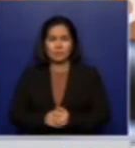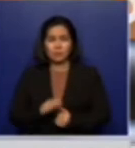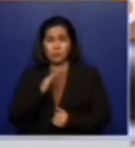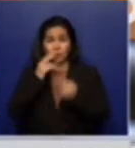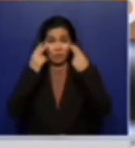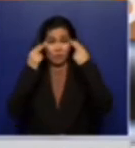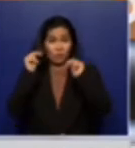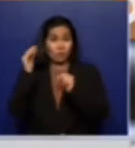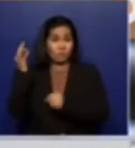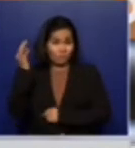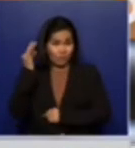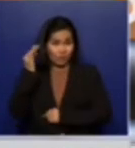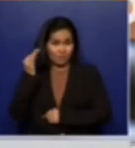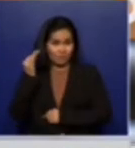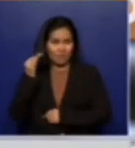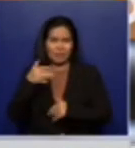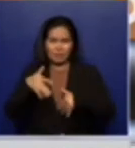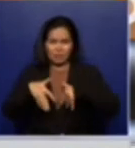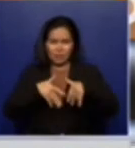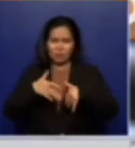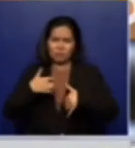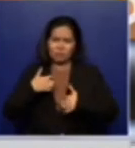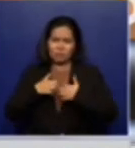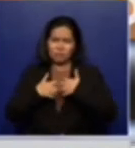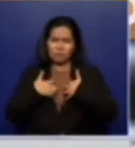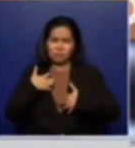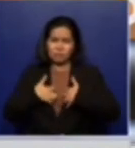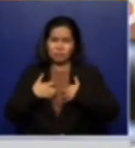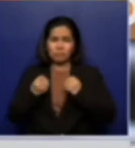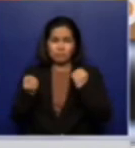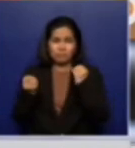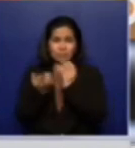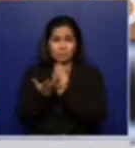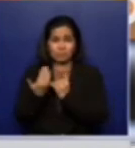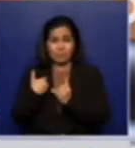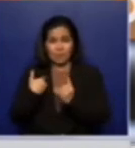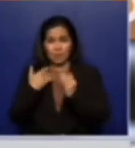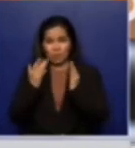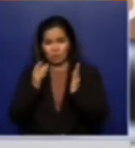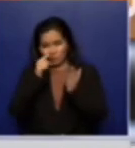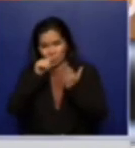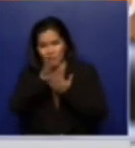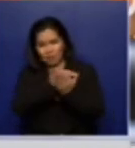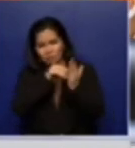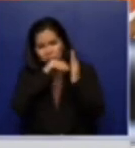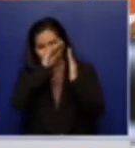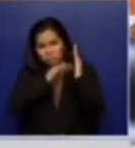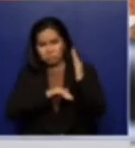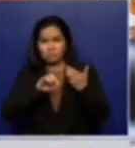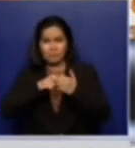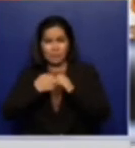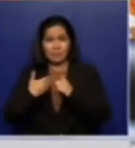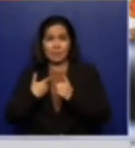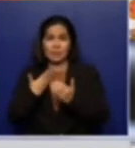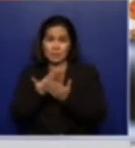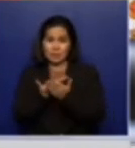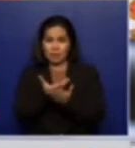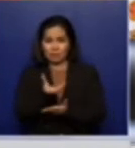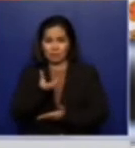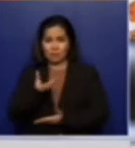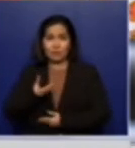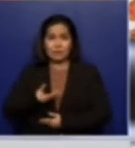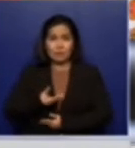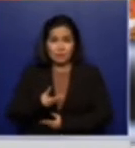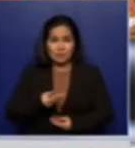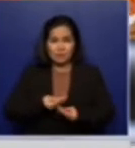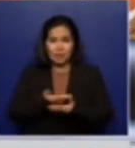กฟังอยู่พี่น้องจะเดือดร้อนทุกแห่งทั่วประเทศเขาเดือดร้อนคืนเงินเข้าไปจ่ายเข้า